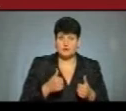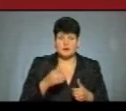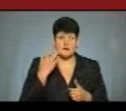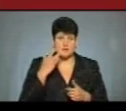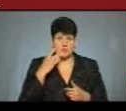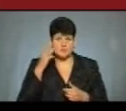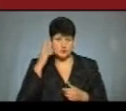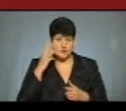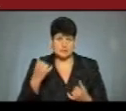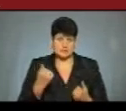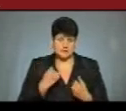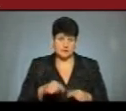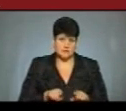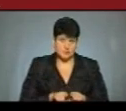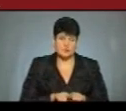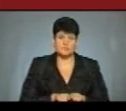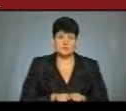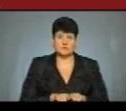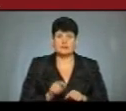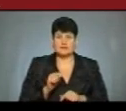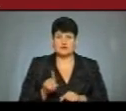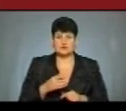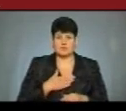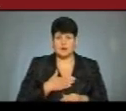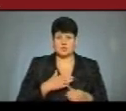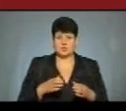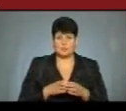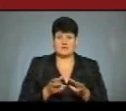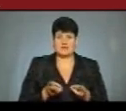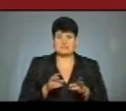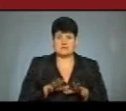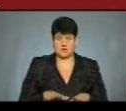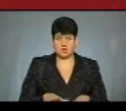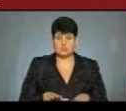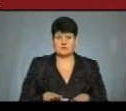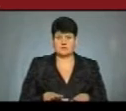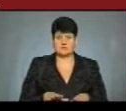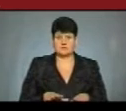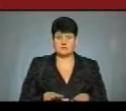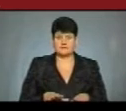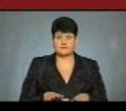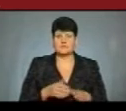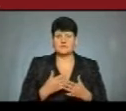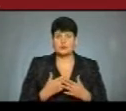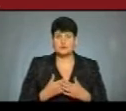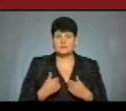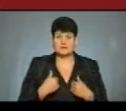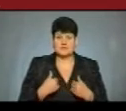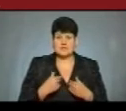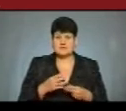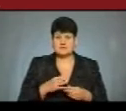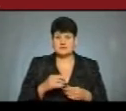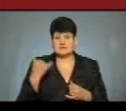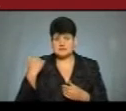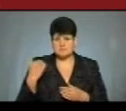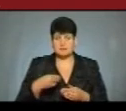також відстоює те, щоб наша громада залишилася, і ну тобто у нас з ними підписаний